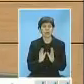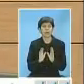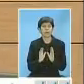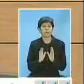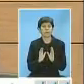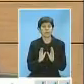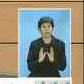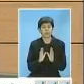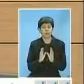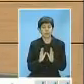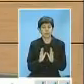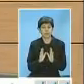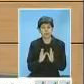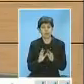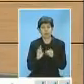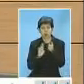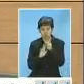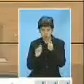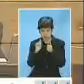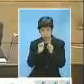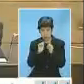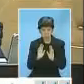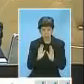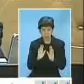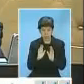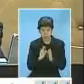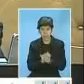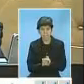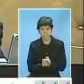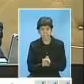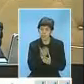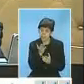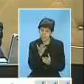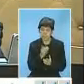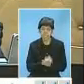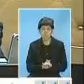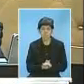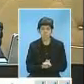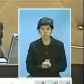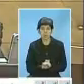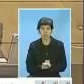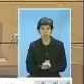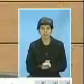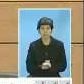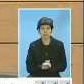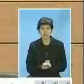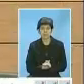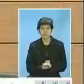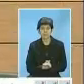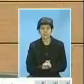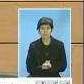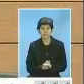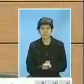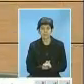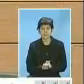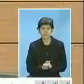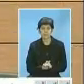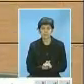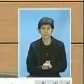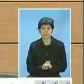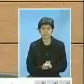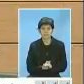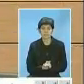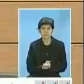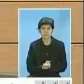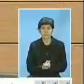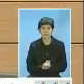เชิญ การที่มีรองอธิบดีสาม เดี๋ยวนะท่านสุนัยท่านวัชระเชิญ ตกลงมีพักด้วยเอาไหม เดี๋ยวนะใจเย็น